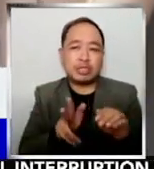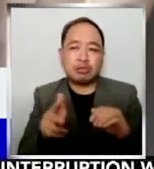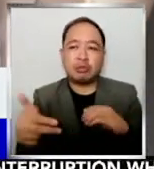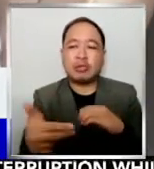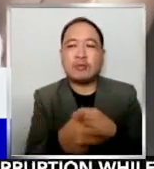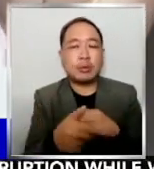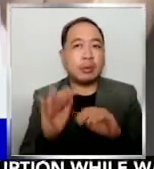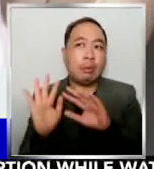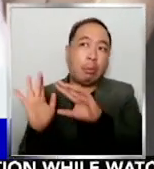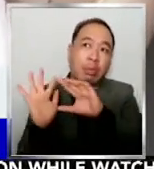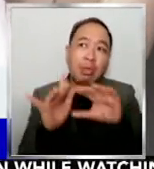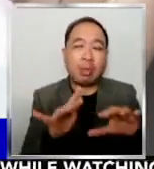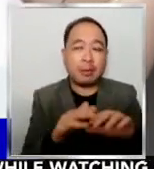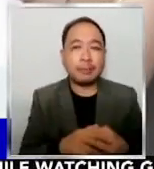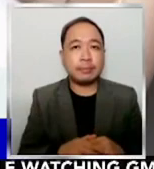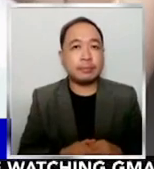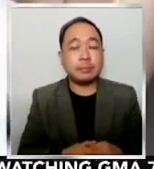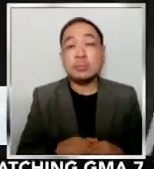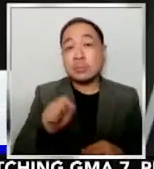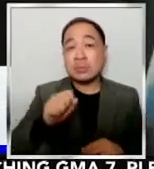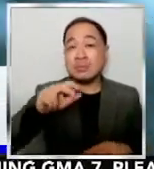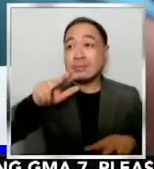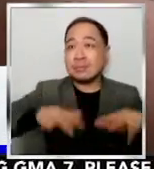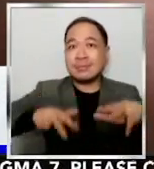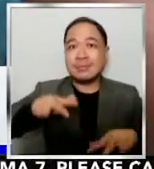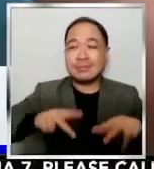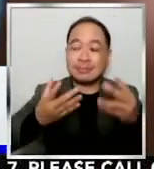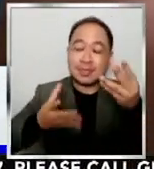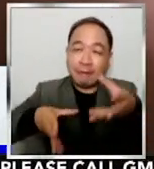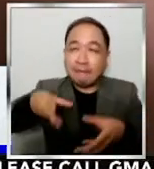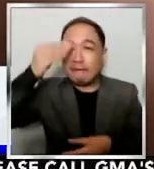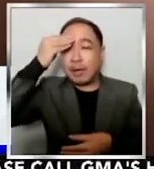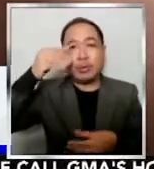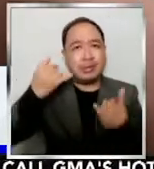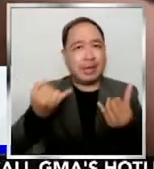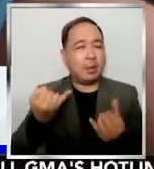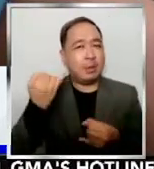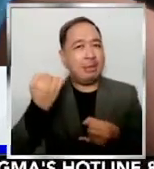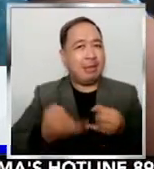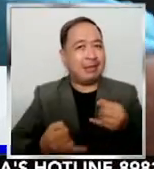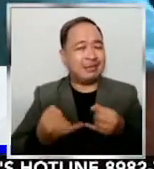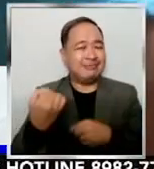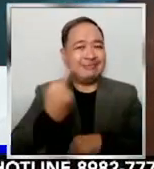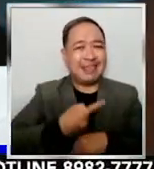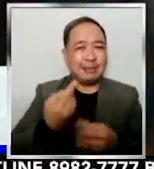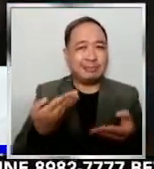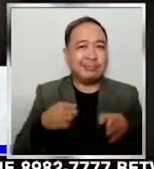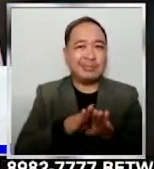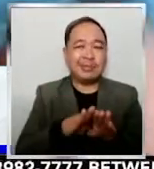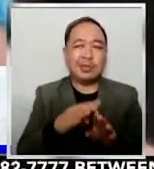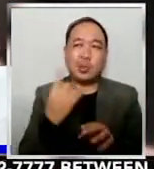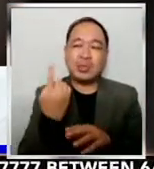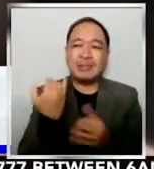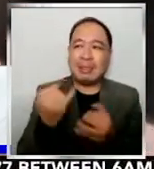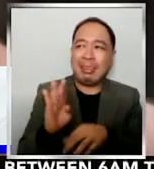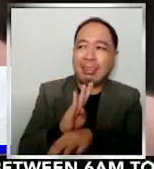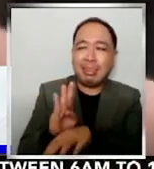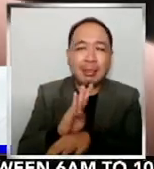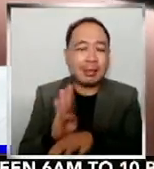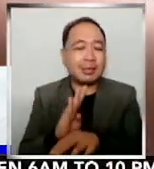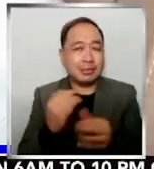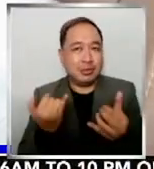nalaman lang namin today na last day na. Kasi ngayon lang po, may time lumabas ng house. Saka ngayon lang kami nag-decide na